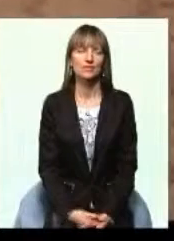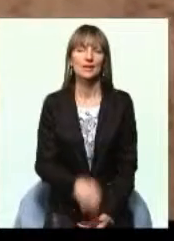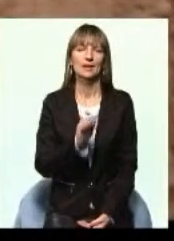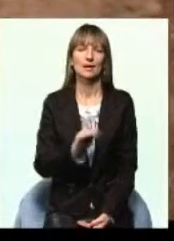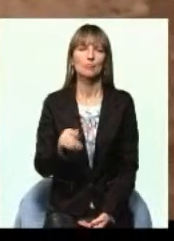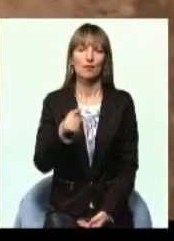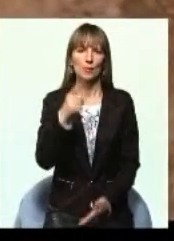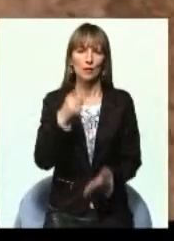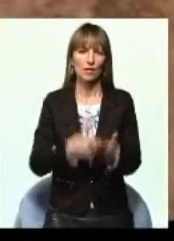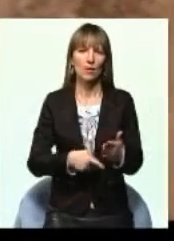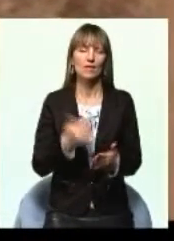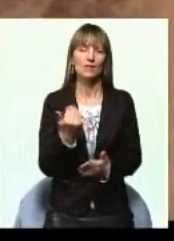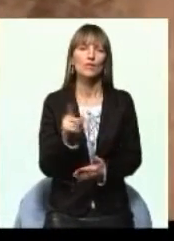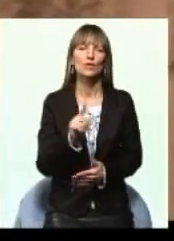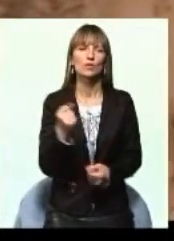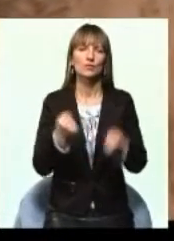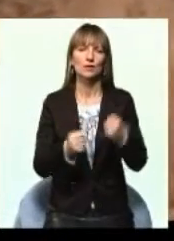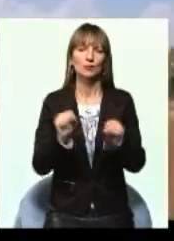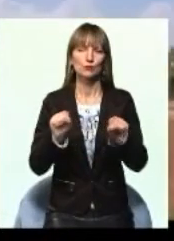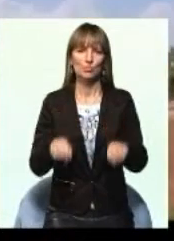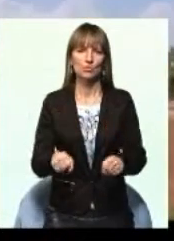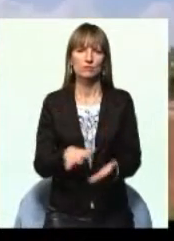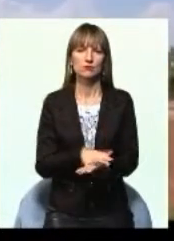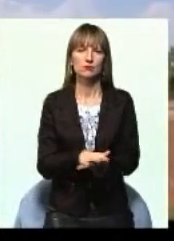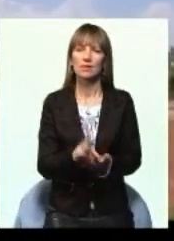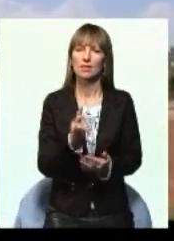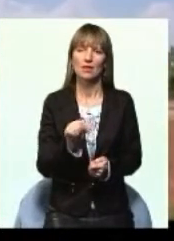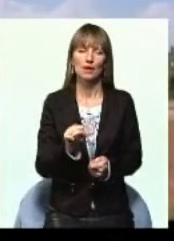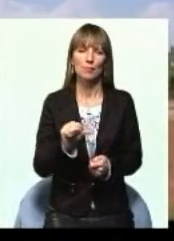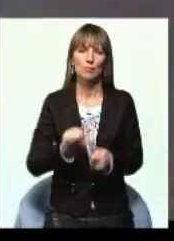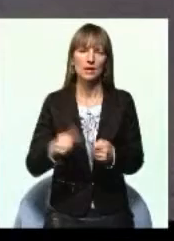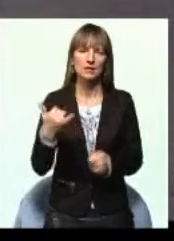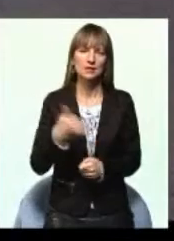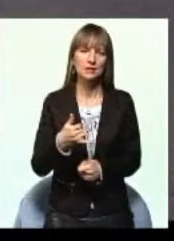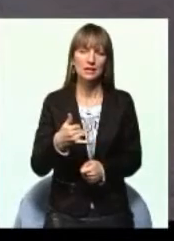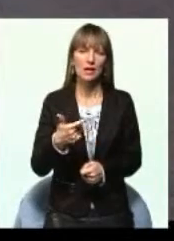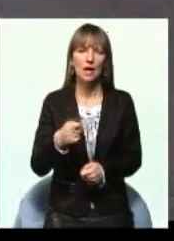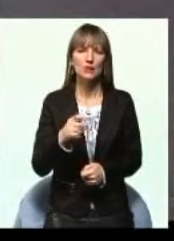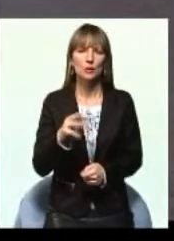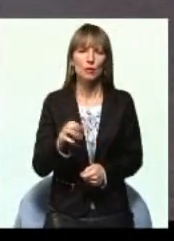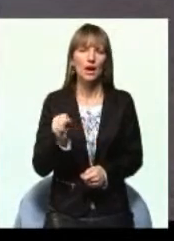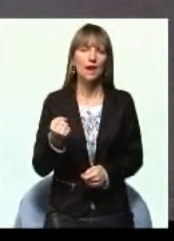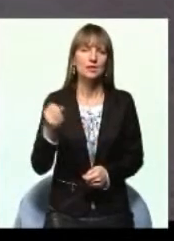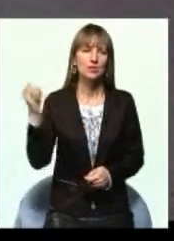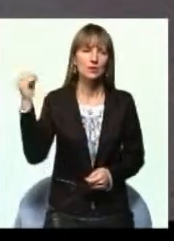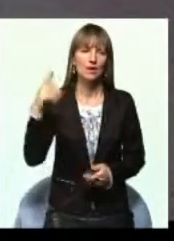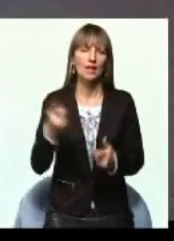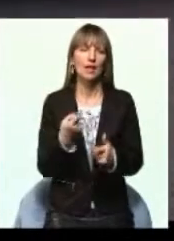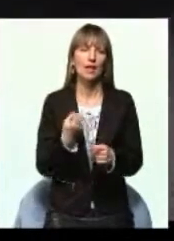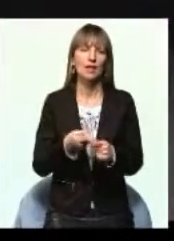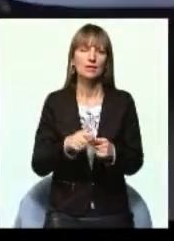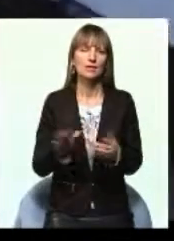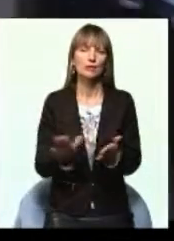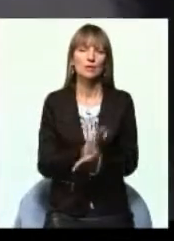Малята, а чи повірили б ви у те, що автомобіль можна заряджати не бензином чи газом, а сонцем? Адже це абсолютно безкоштовно та